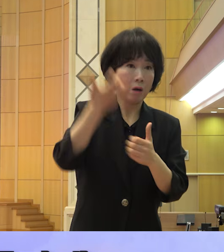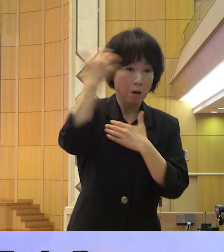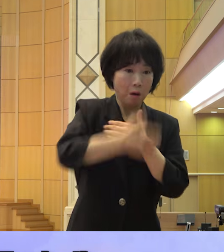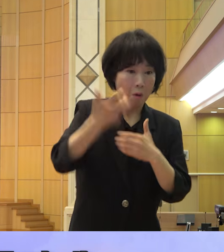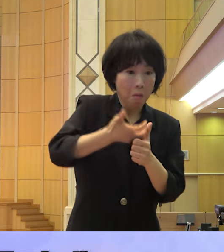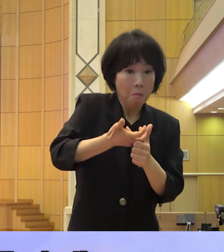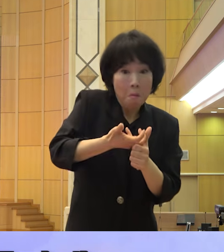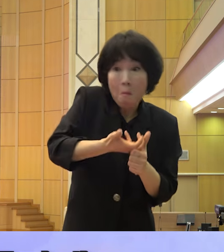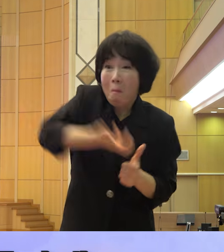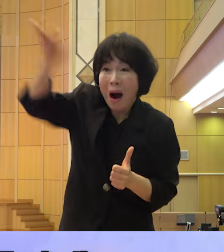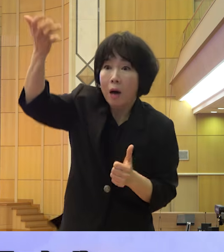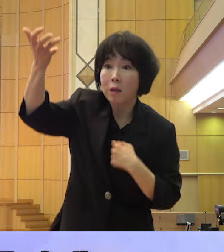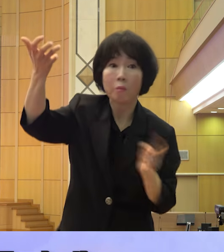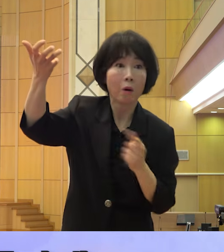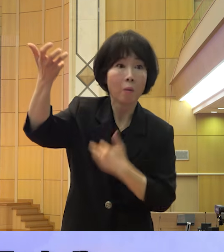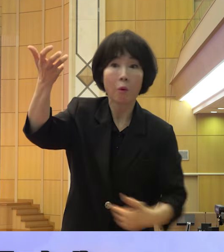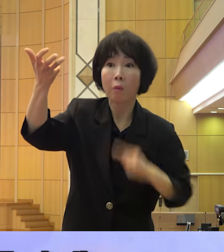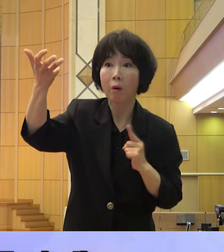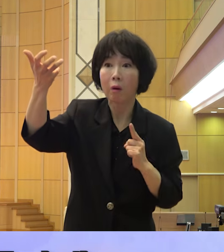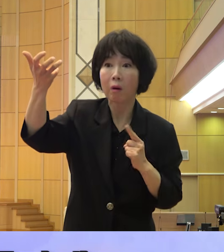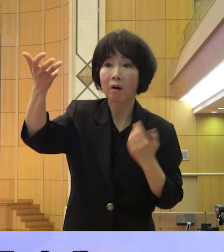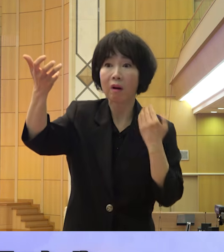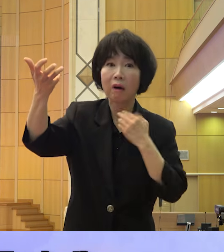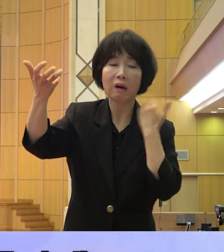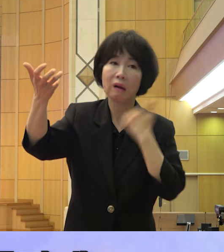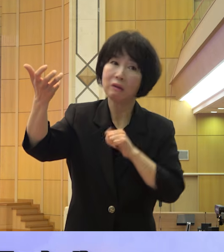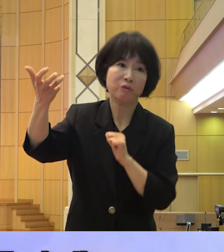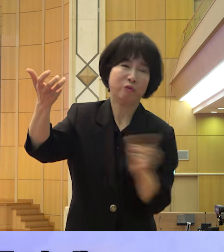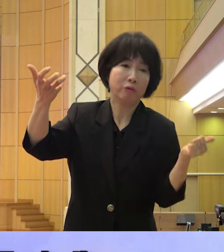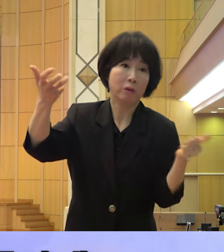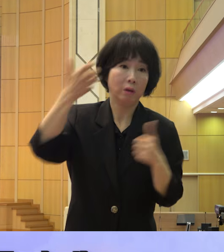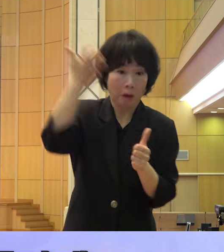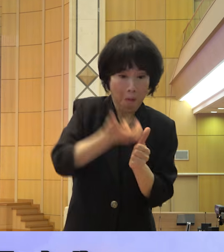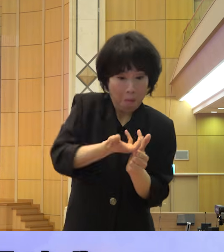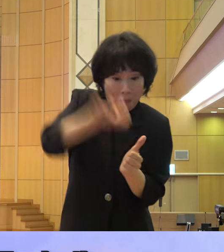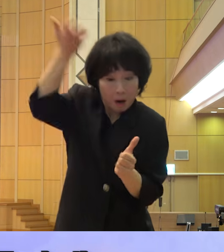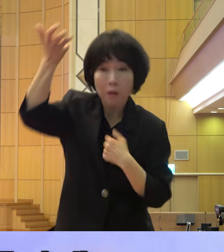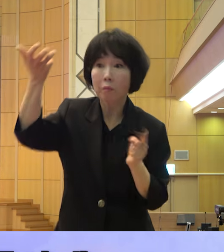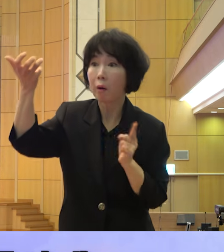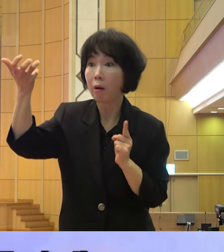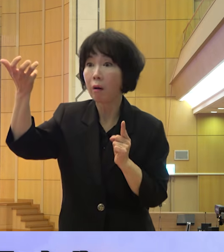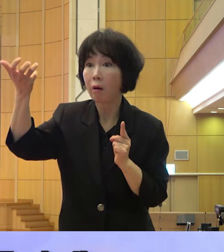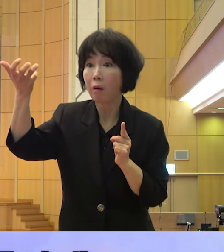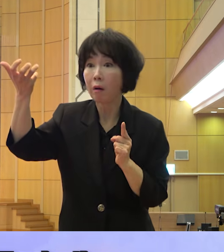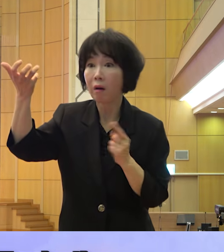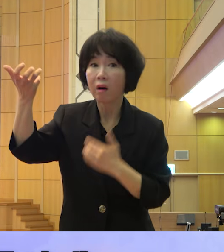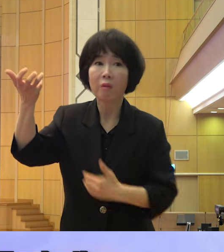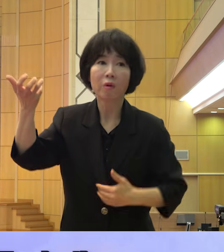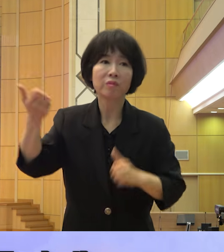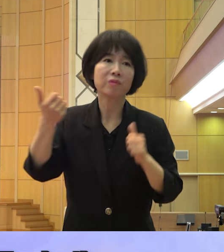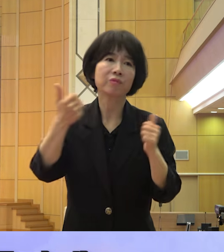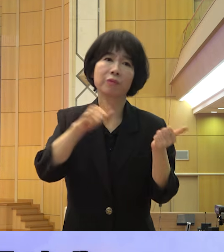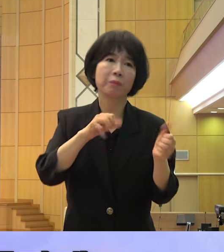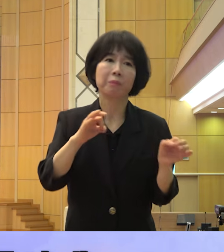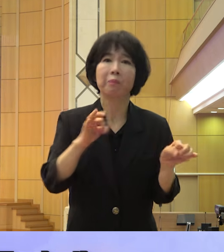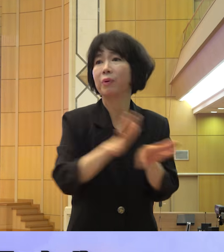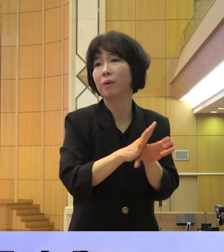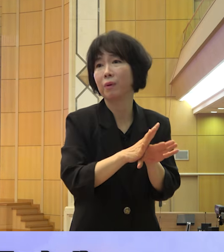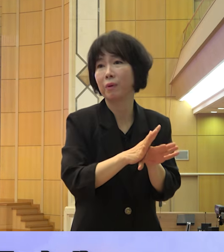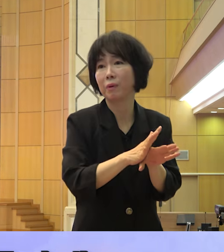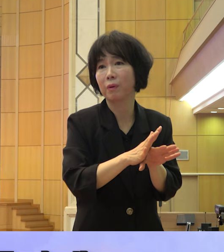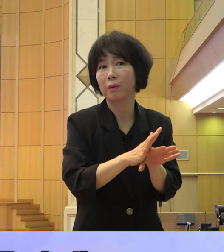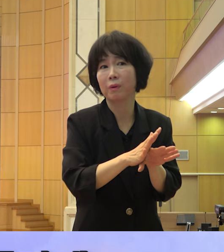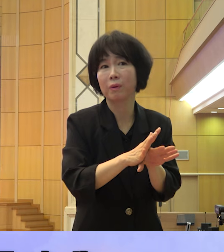육체에서 빠져나가면, 육체에서 영혼이 떠나면 그날로 육체는 시체가 되고 그날로